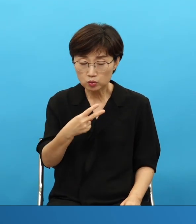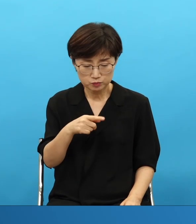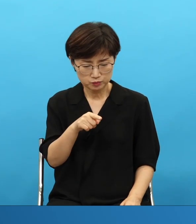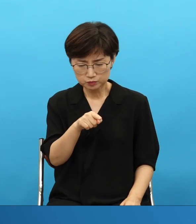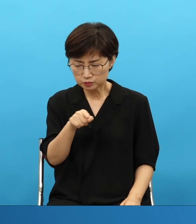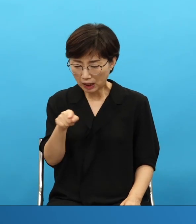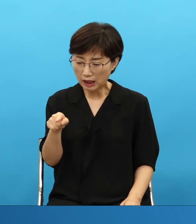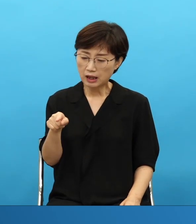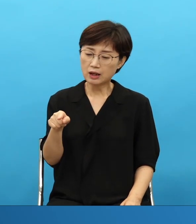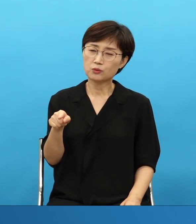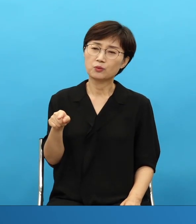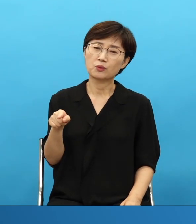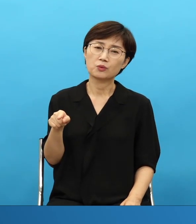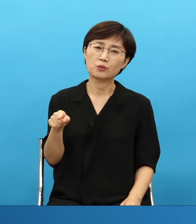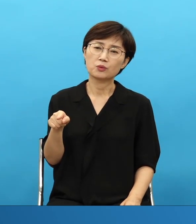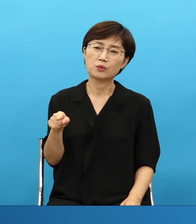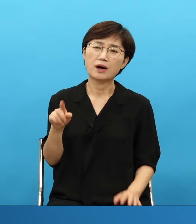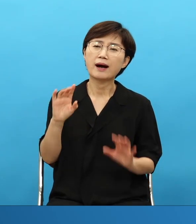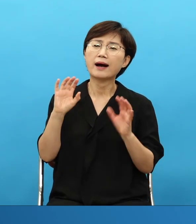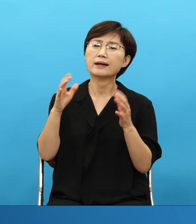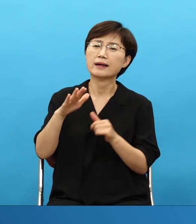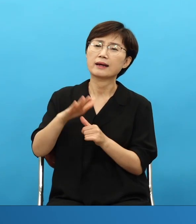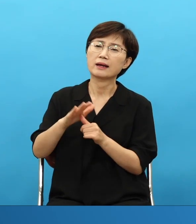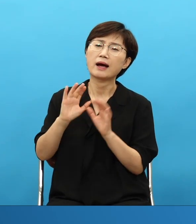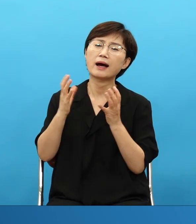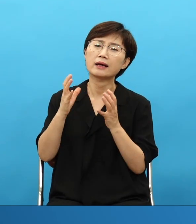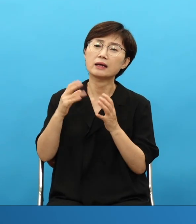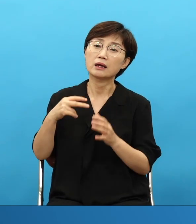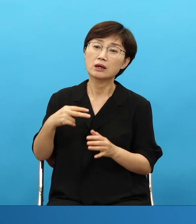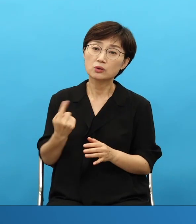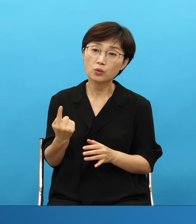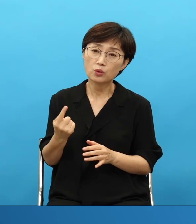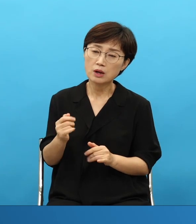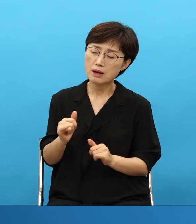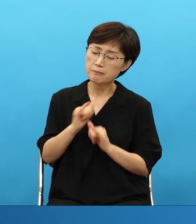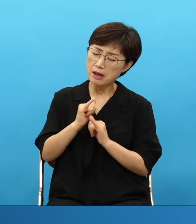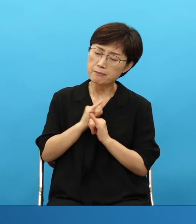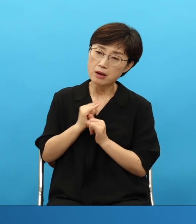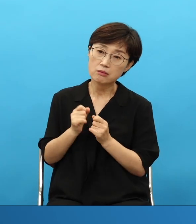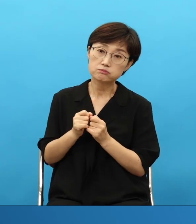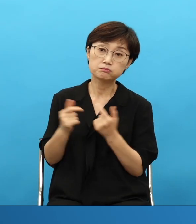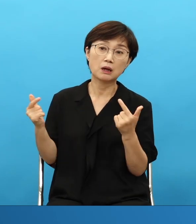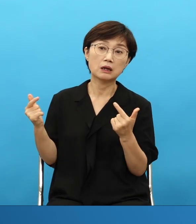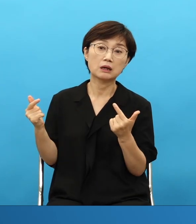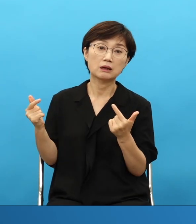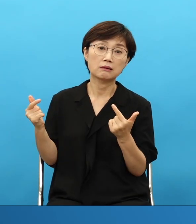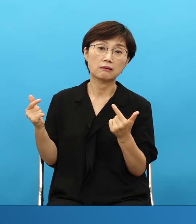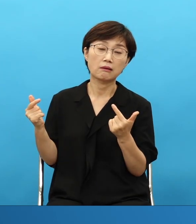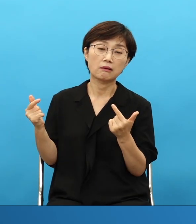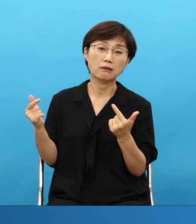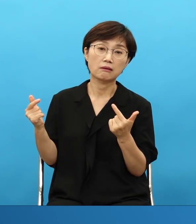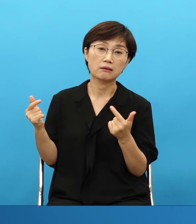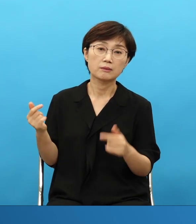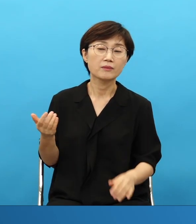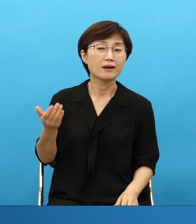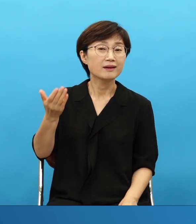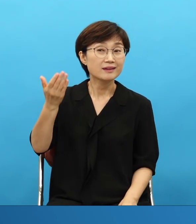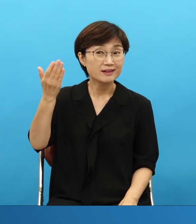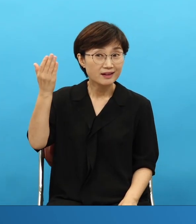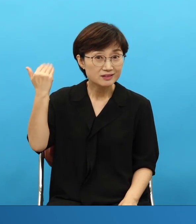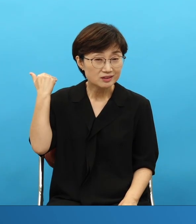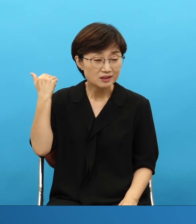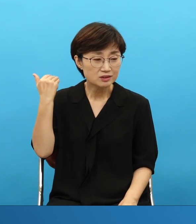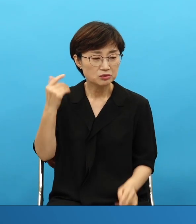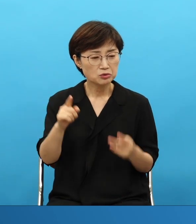어린아이들이 자살을 해요. And that's expected, but even young children are committing suicide. 전에는 그